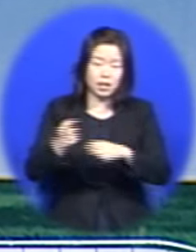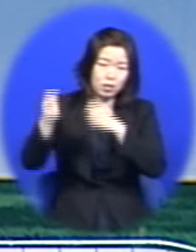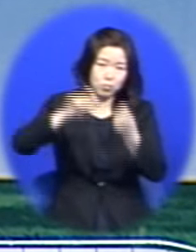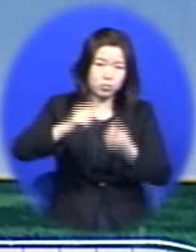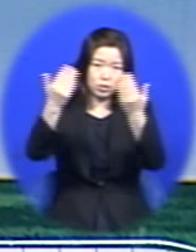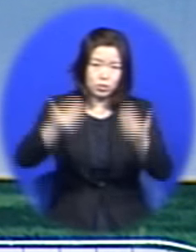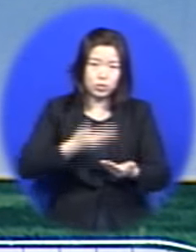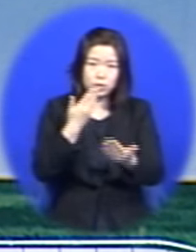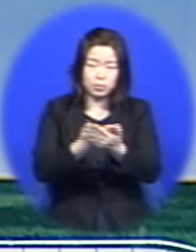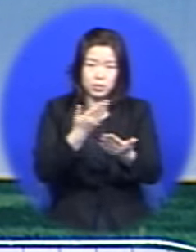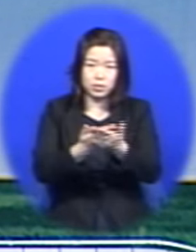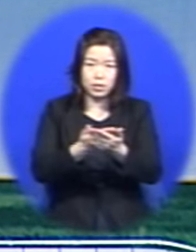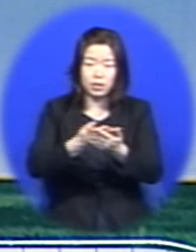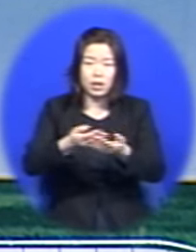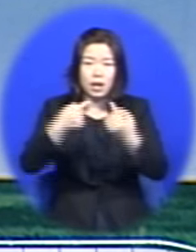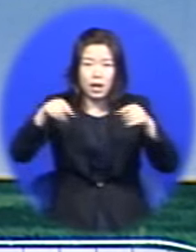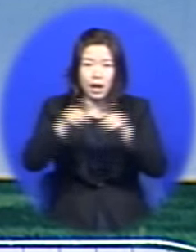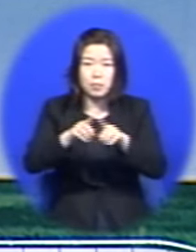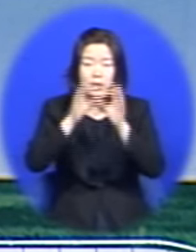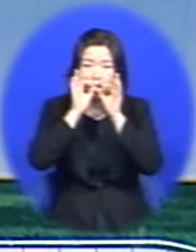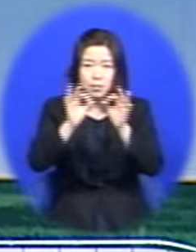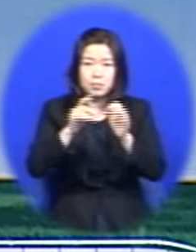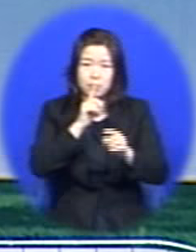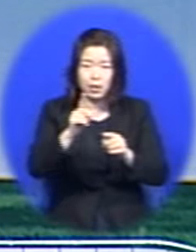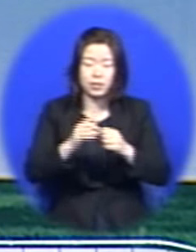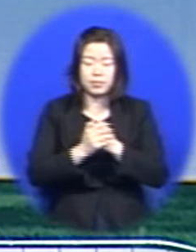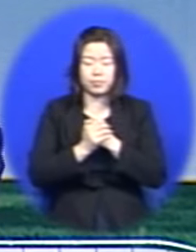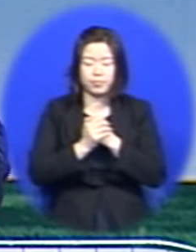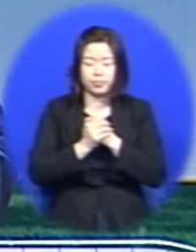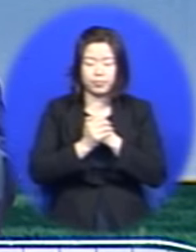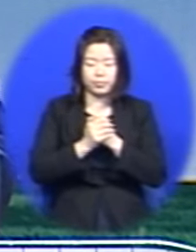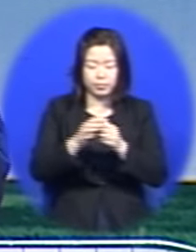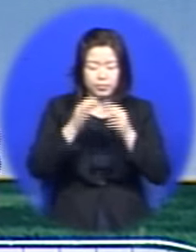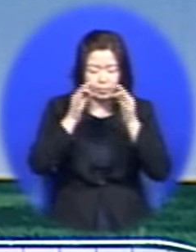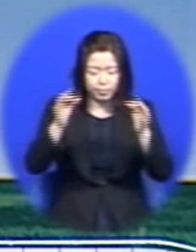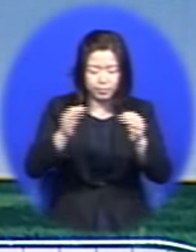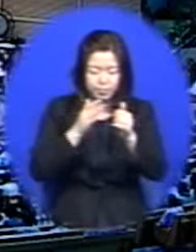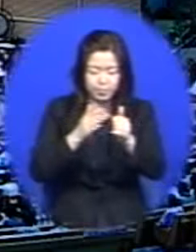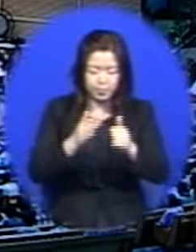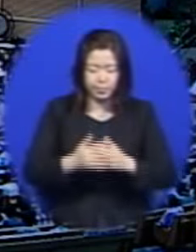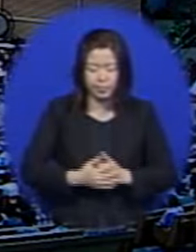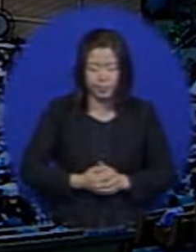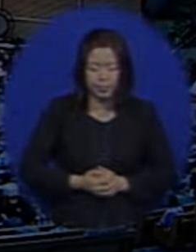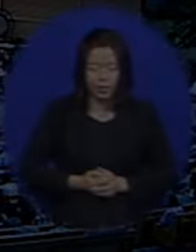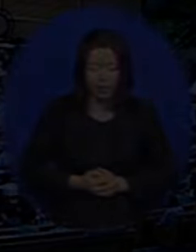부어주시옵소서. 나에게 사랑을 부어주시옵소서. 은혜와 사랑이 충만하신 아버지 하나님.